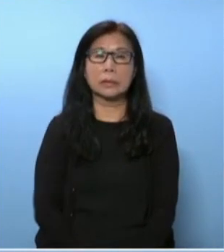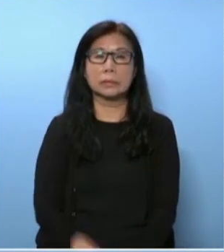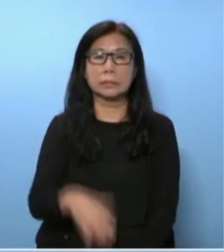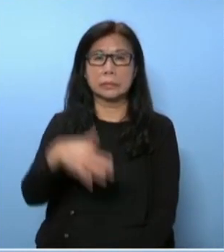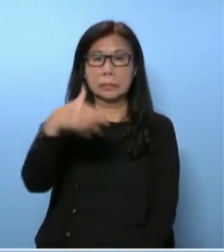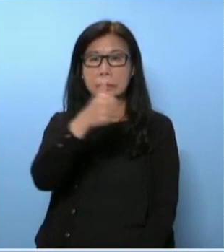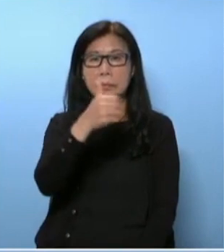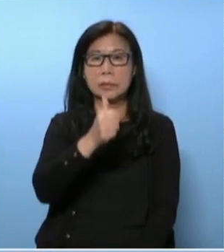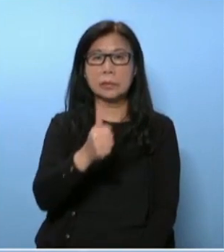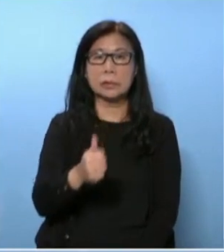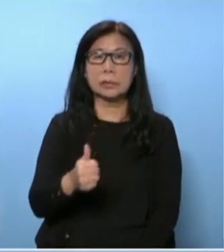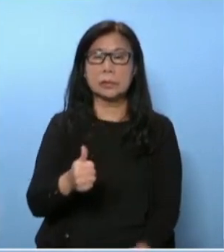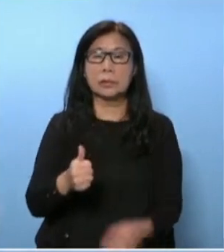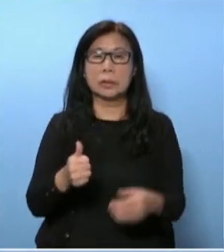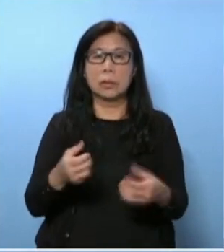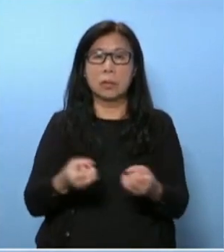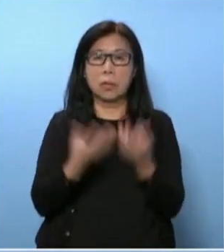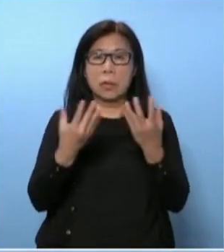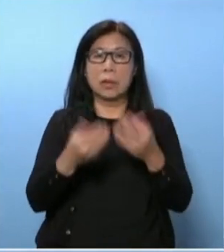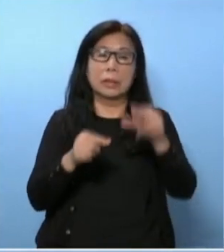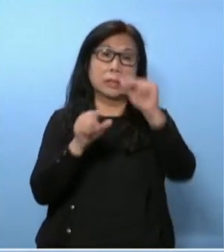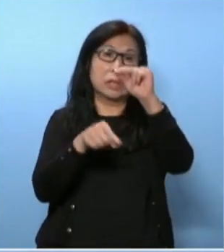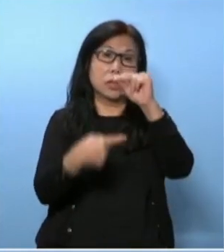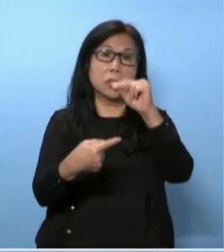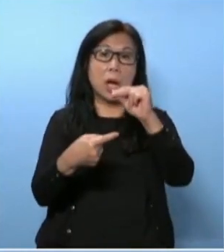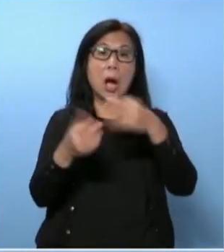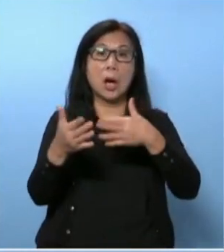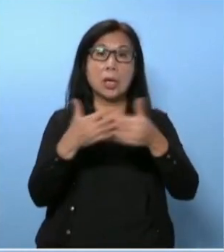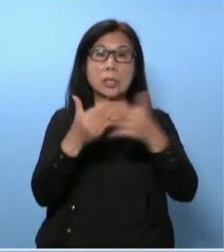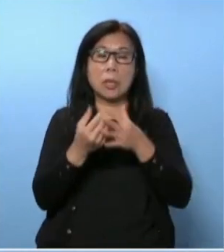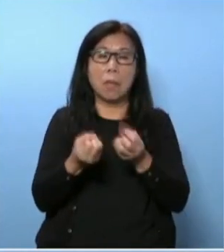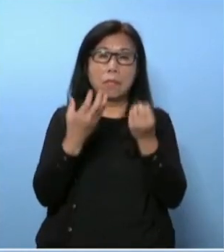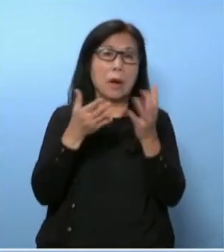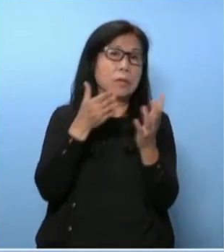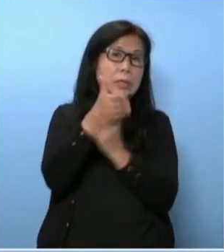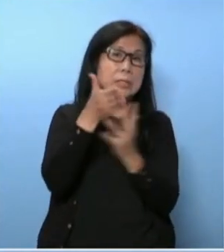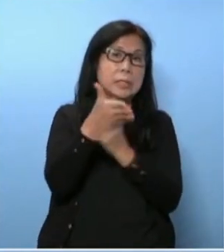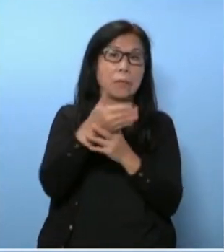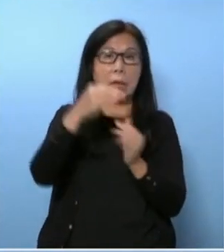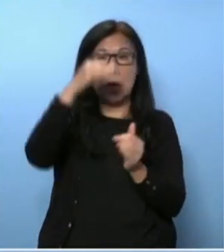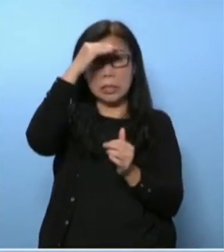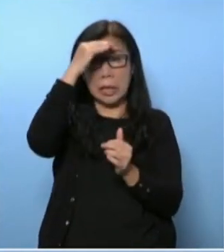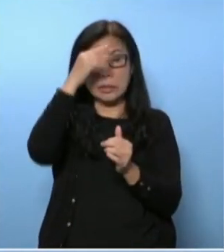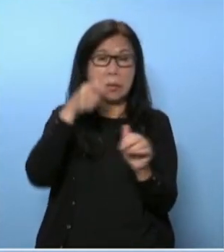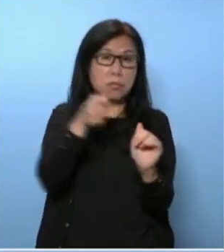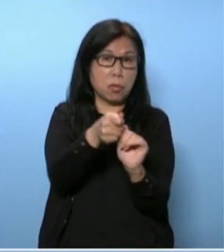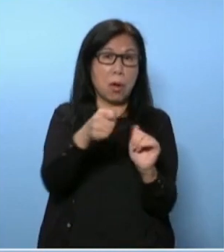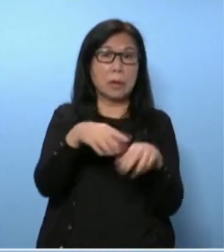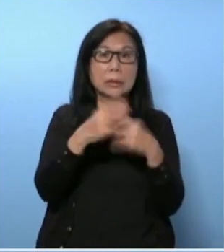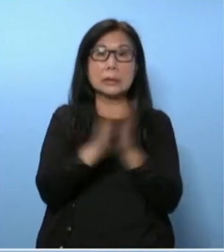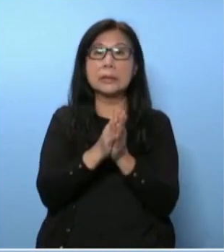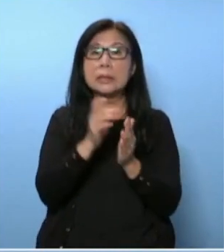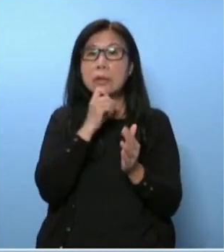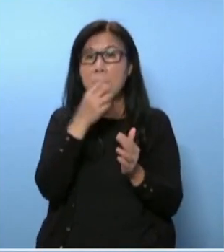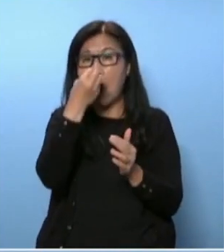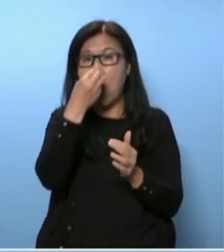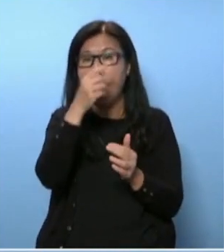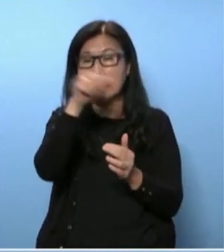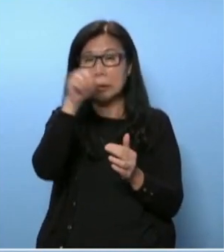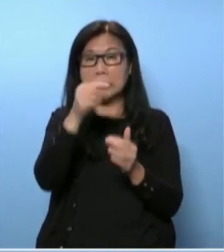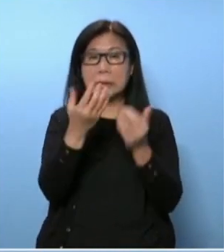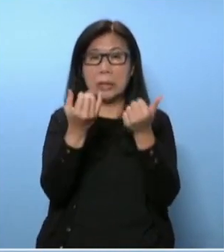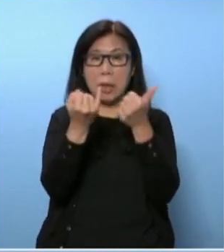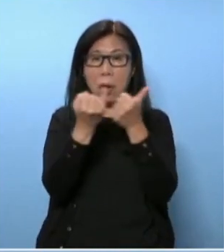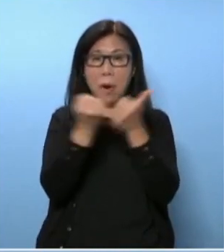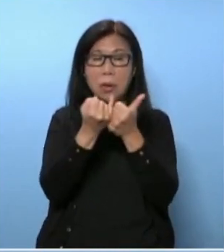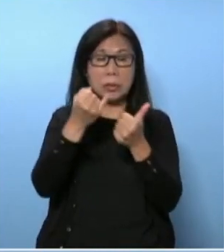主席，自從發生了烏龍式的恐怖襲擊，襲擊個警察這件事之後，有人包括港大學生會